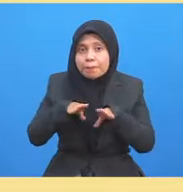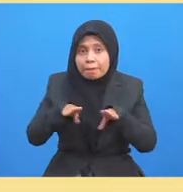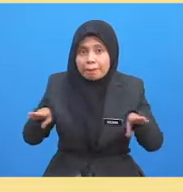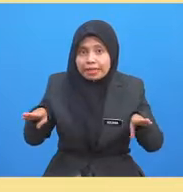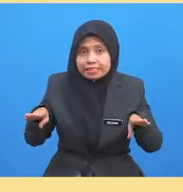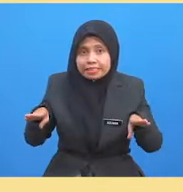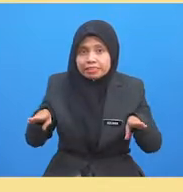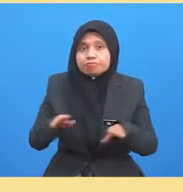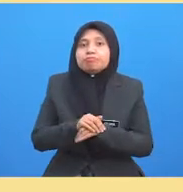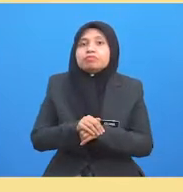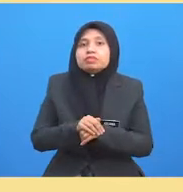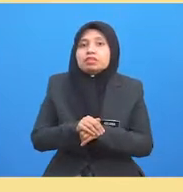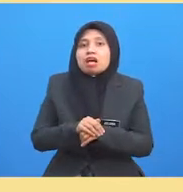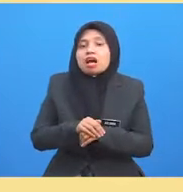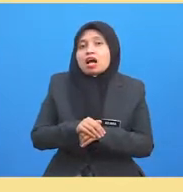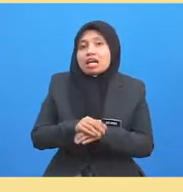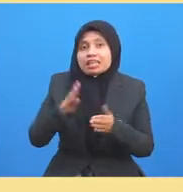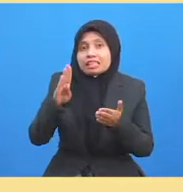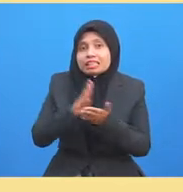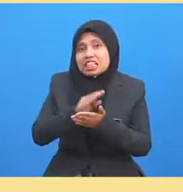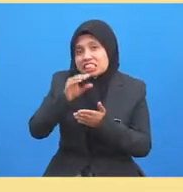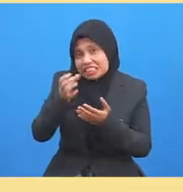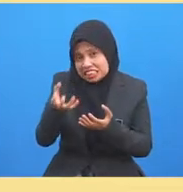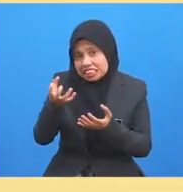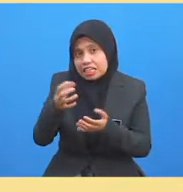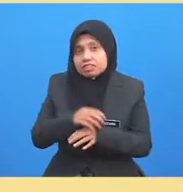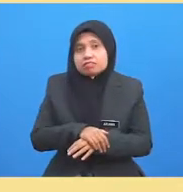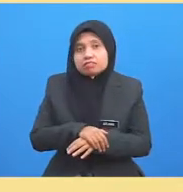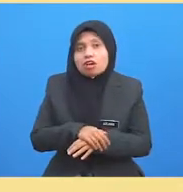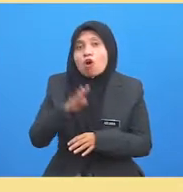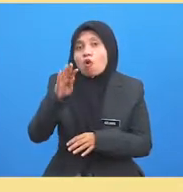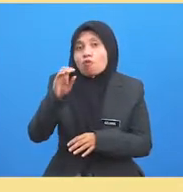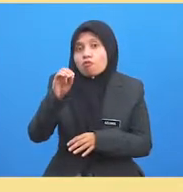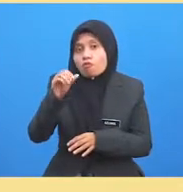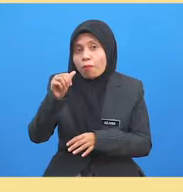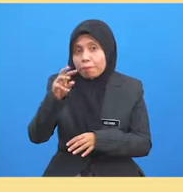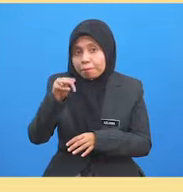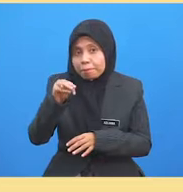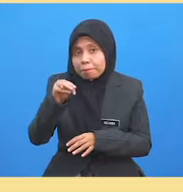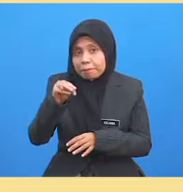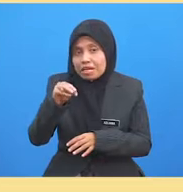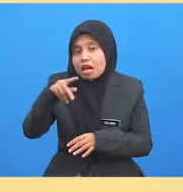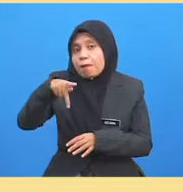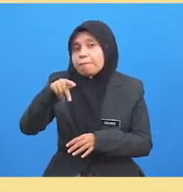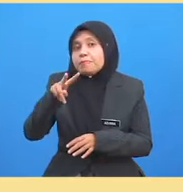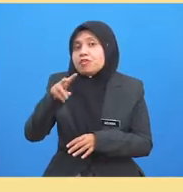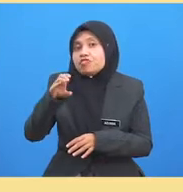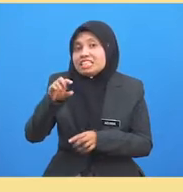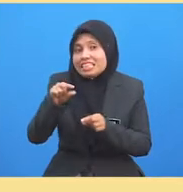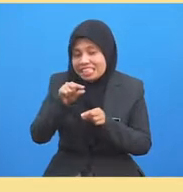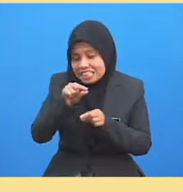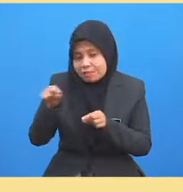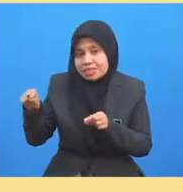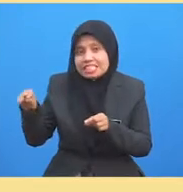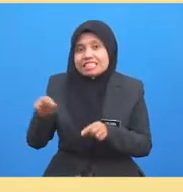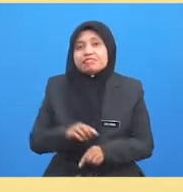board, mounting board, foam, kepingan PVC nipis, PVC sheet.